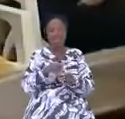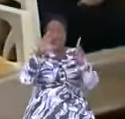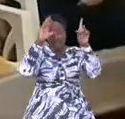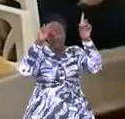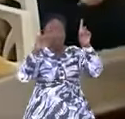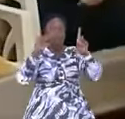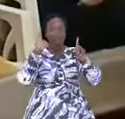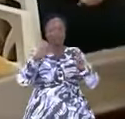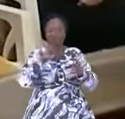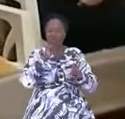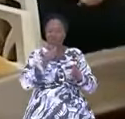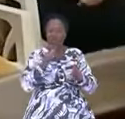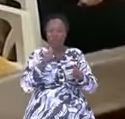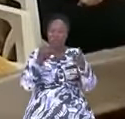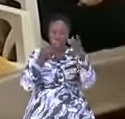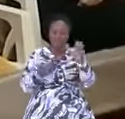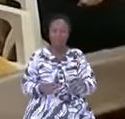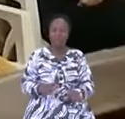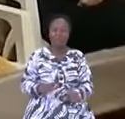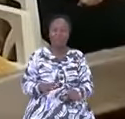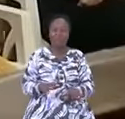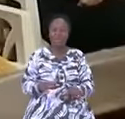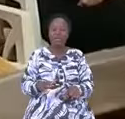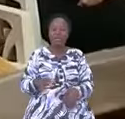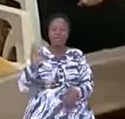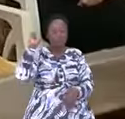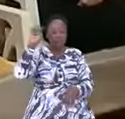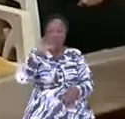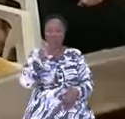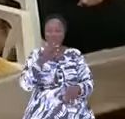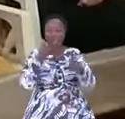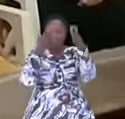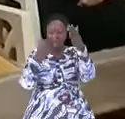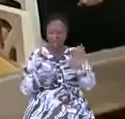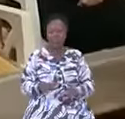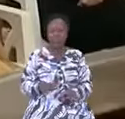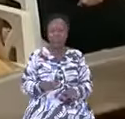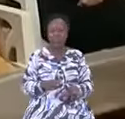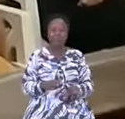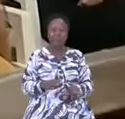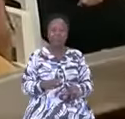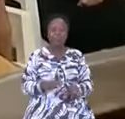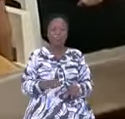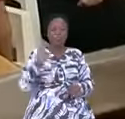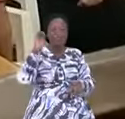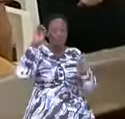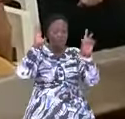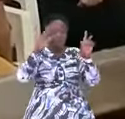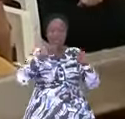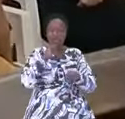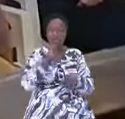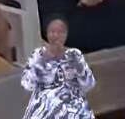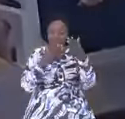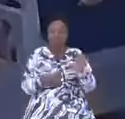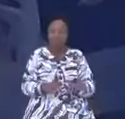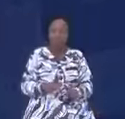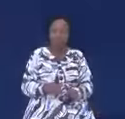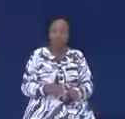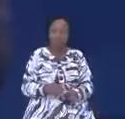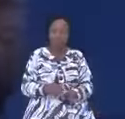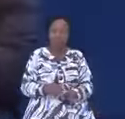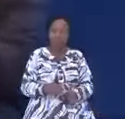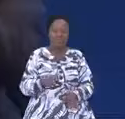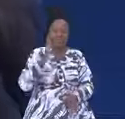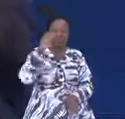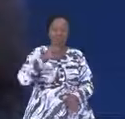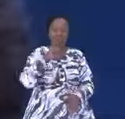point ne périsse point ne périsse point le seigneur te